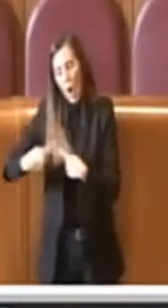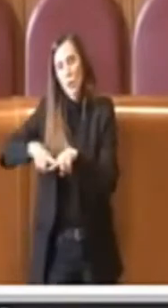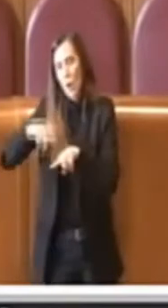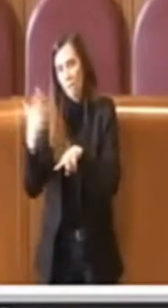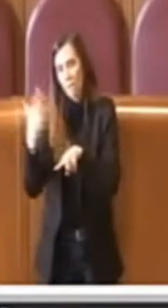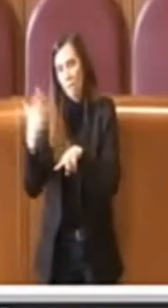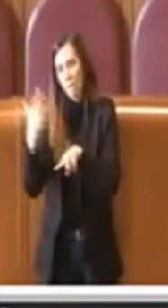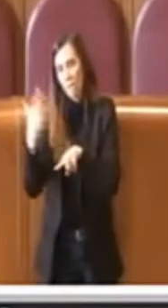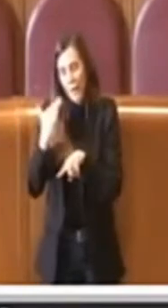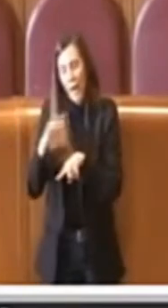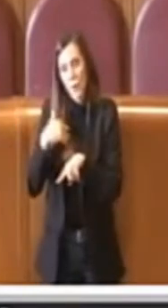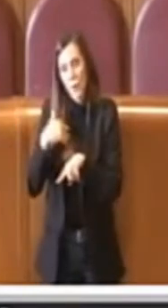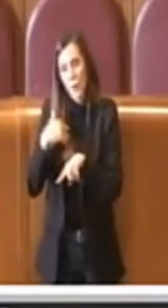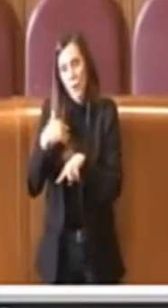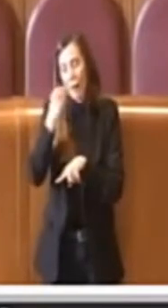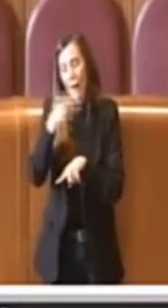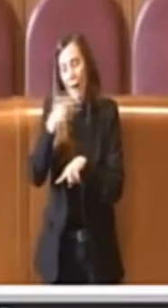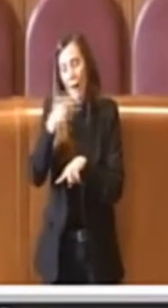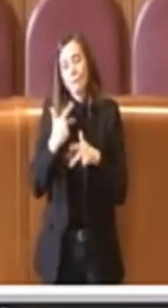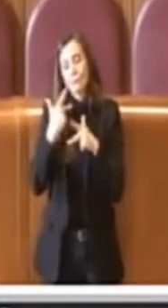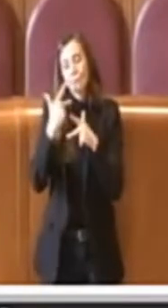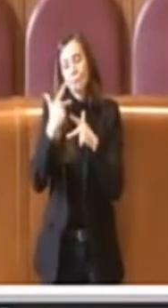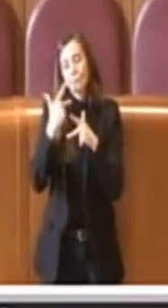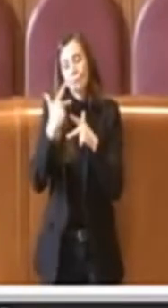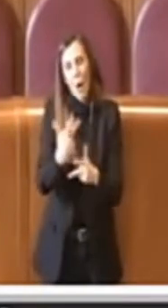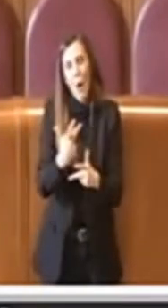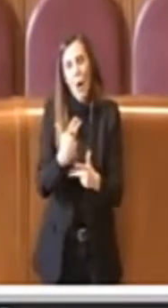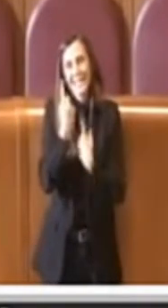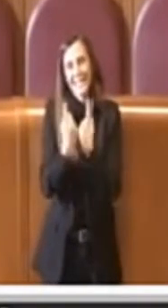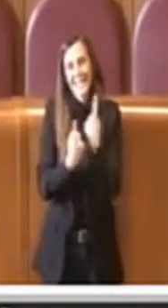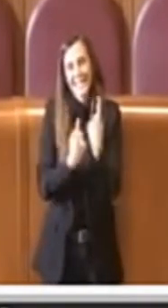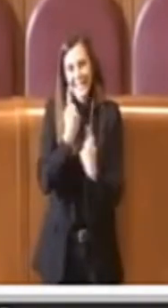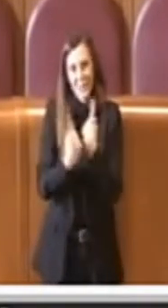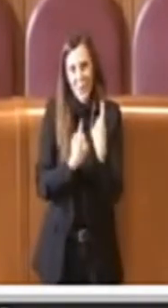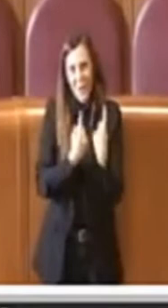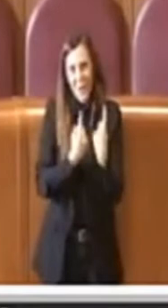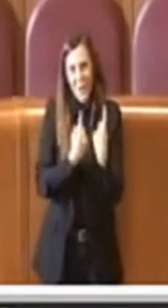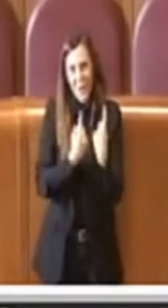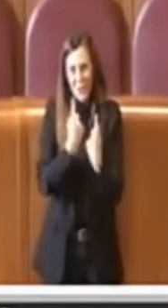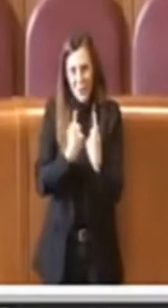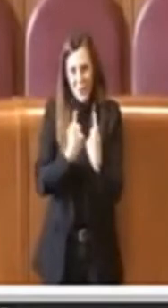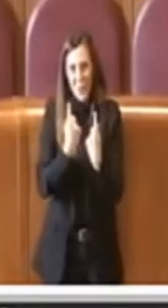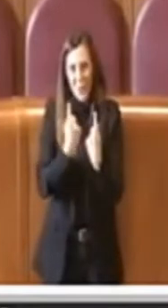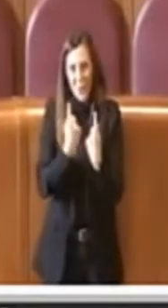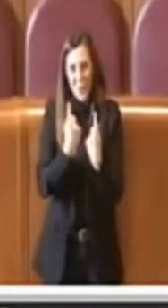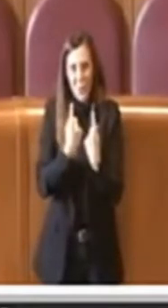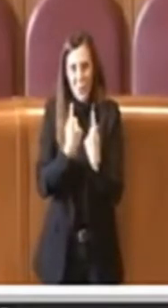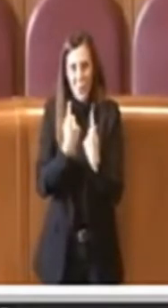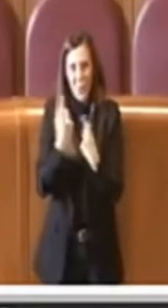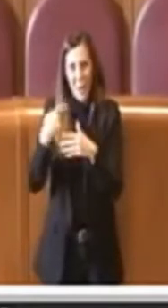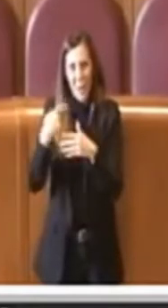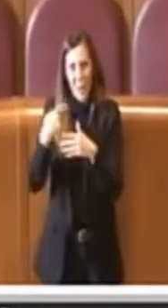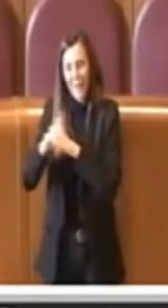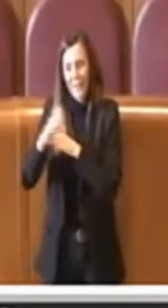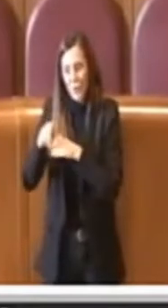porterà a un miglioramento dell'attuale infrastruttura, dell'attuale parte di Metro